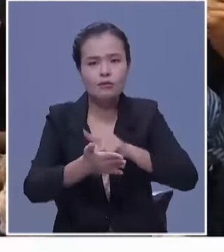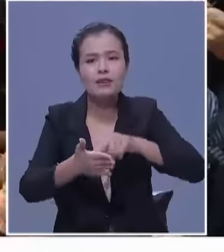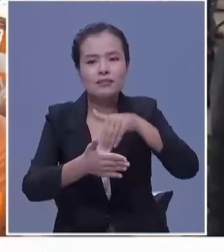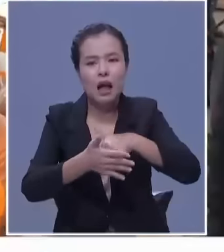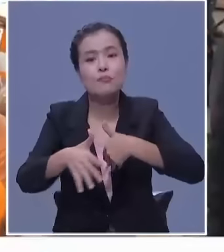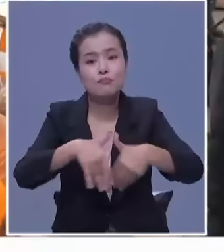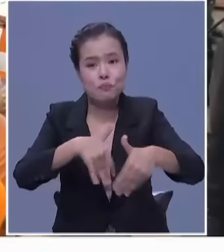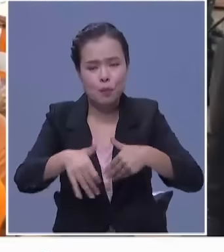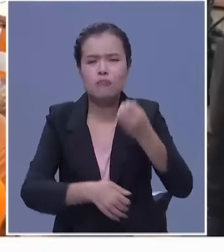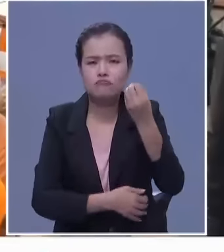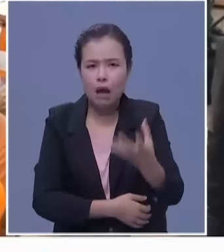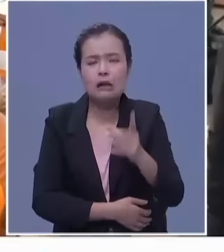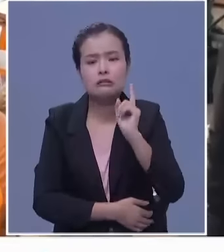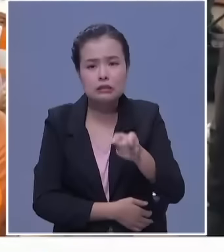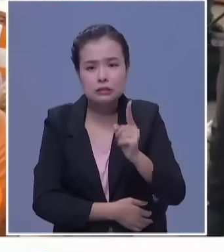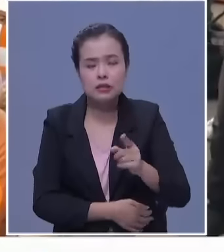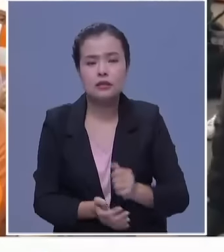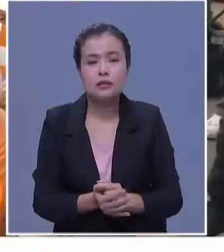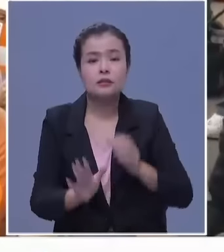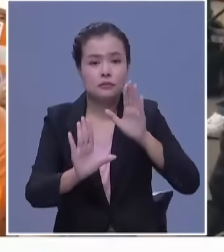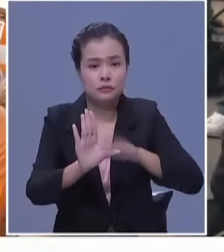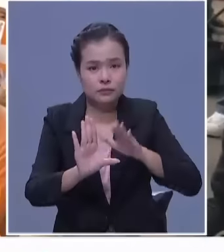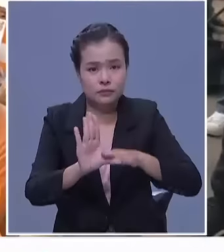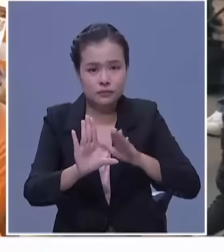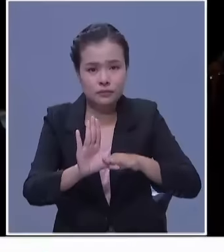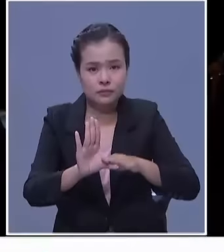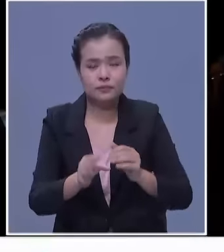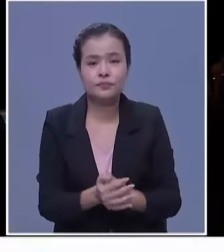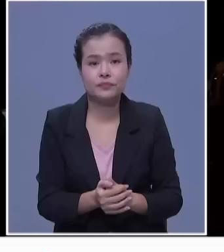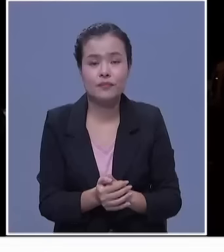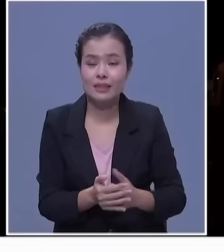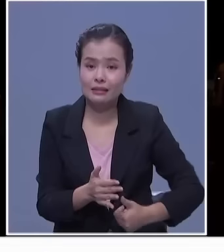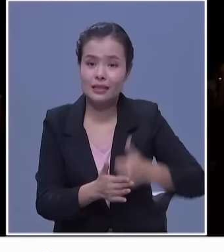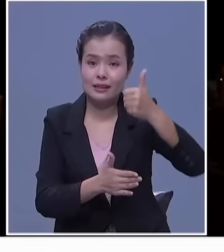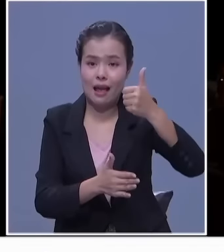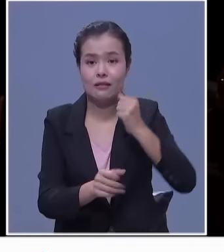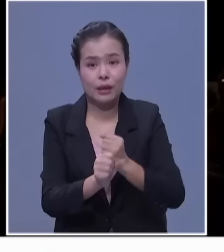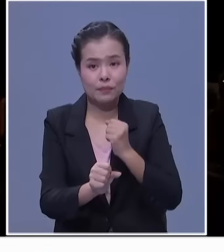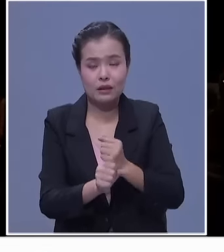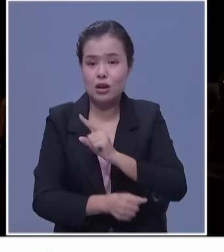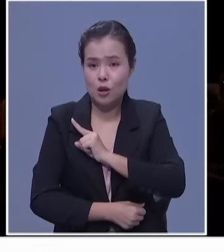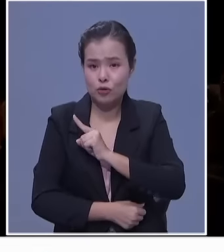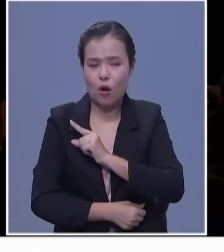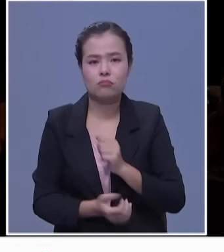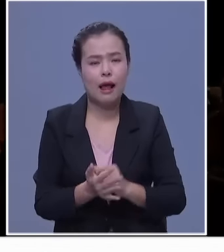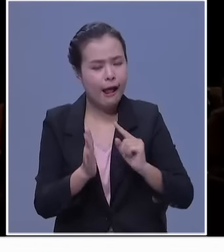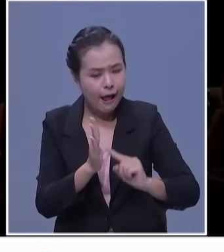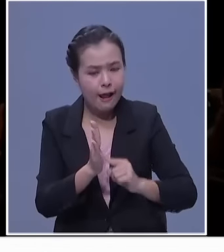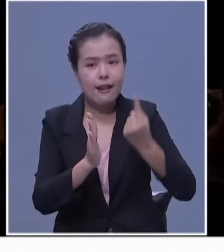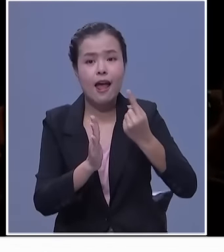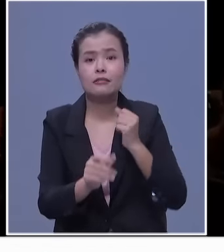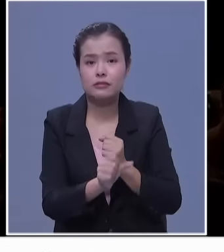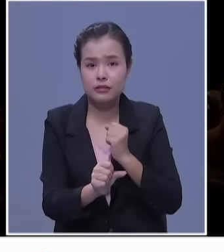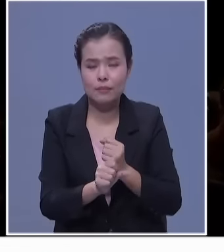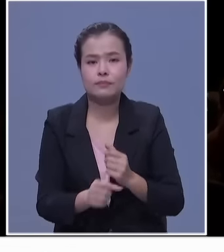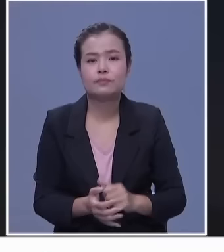ของพี่น้องส่วนใหญ่จริงๆซึ่งถ้าผู้สมัครของพรรคได้รับความไว้วางใจให้เข้ามาทำหน้าที่คุณเทงบอกสิ่งแรกเลยที่